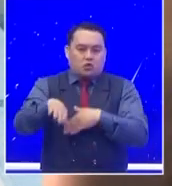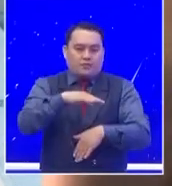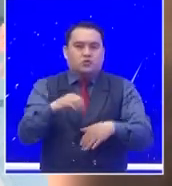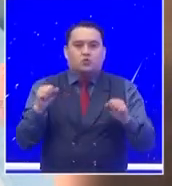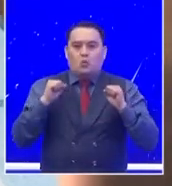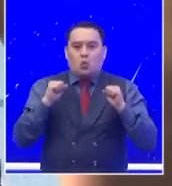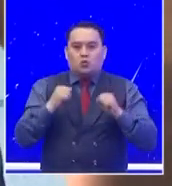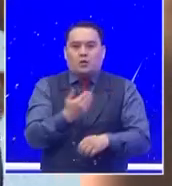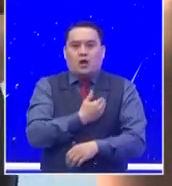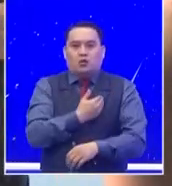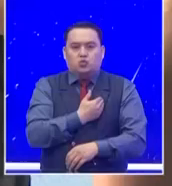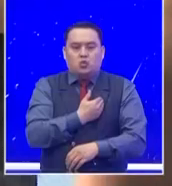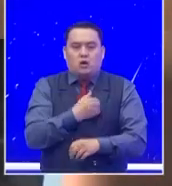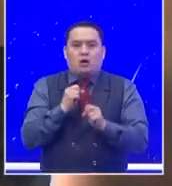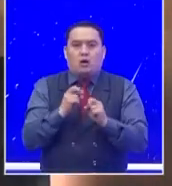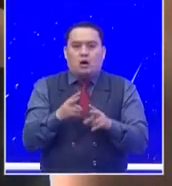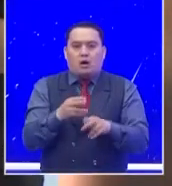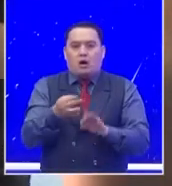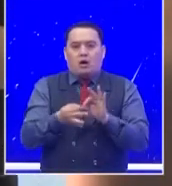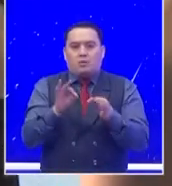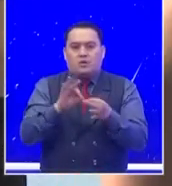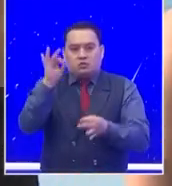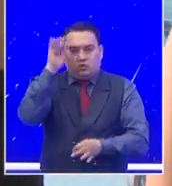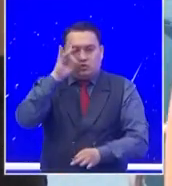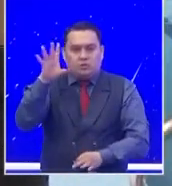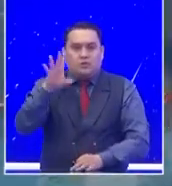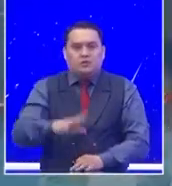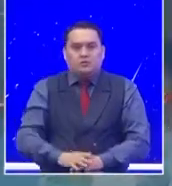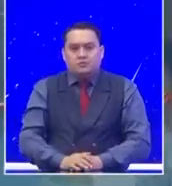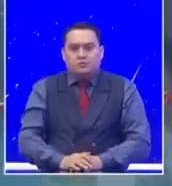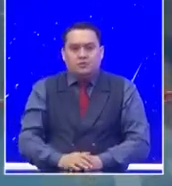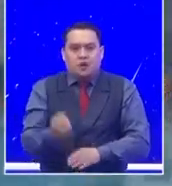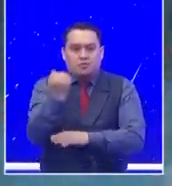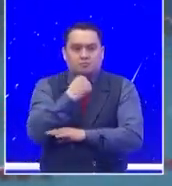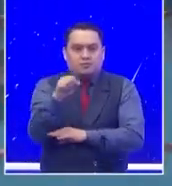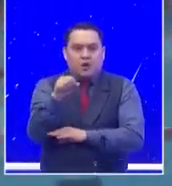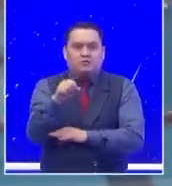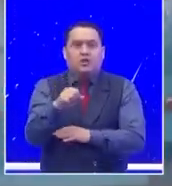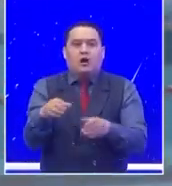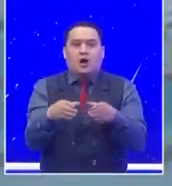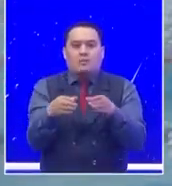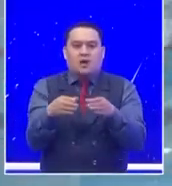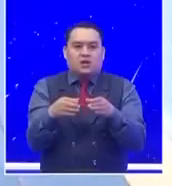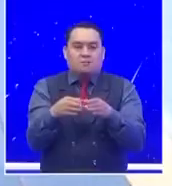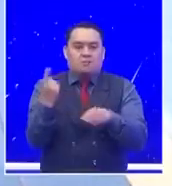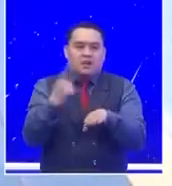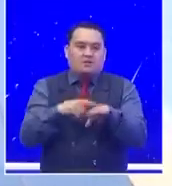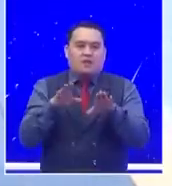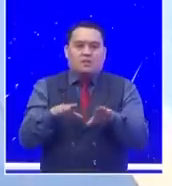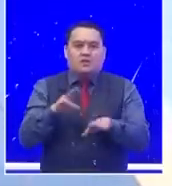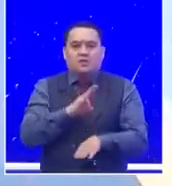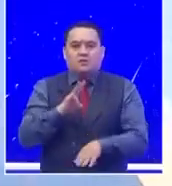в будущем я хочу стать как олимпийский чемпион дмитрий баландин победителя выявили в общекомандном зачете первое место заняла